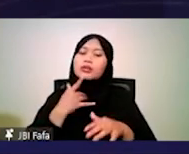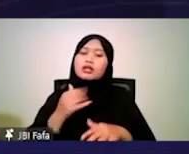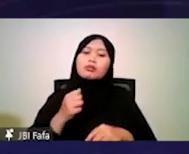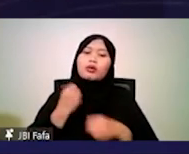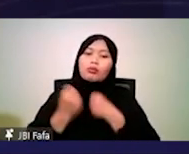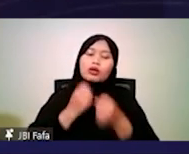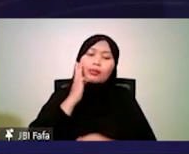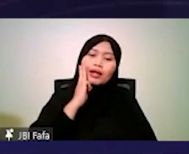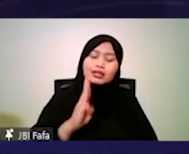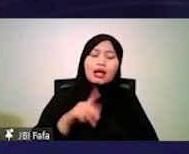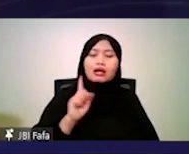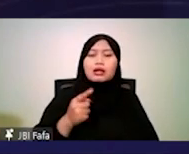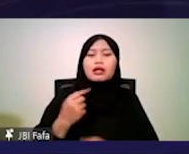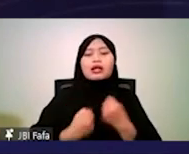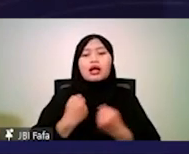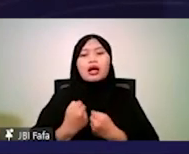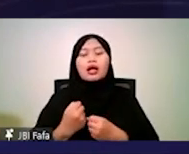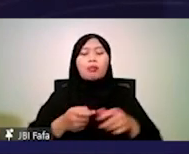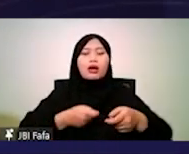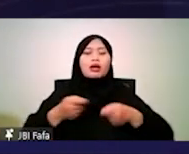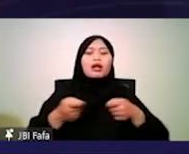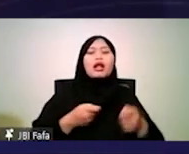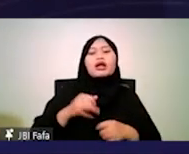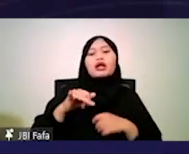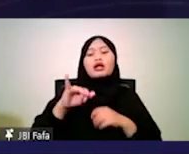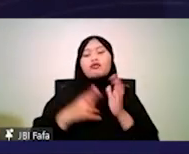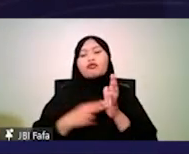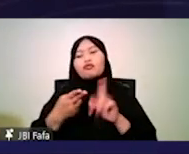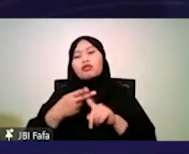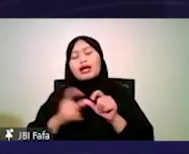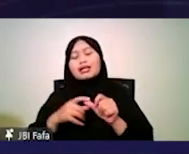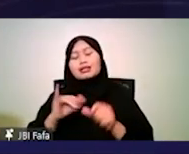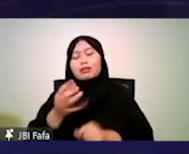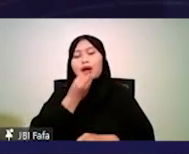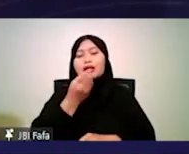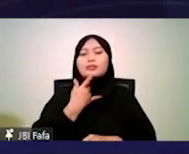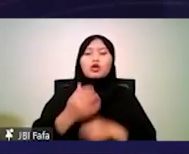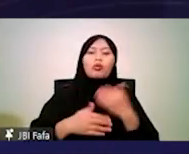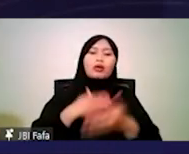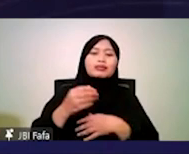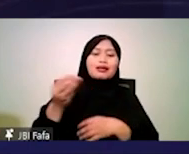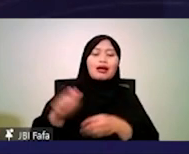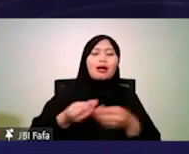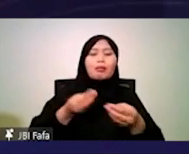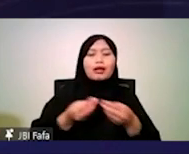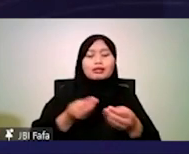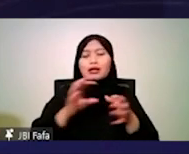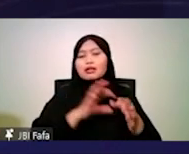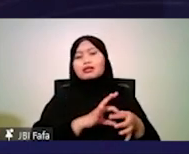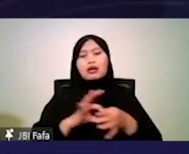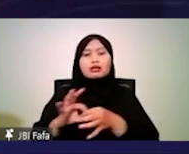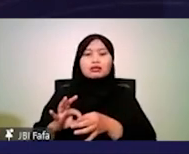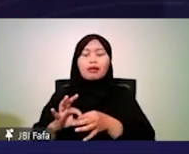kita ada gerakan nasional pengendalian inflasi pangan dan melalui operasi pasar melalui kerjasama perdagangan antar